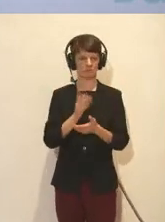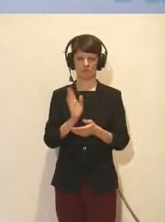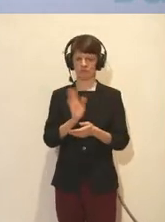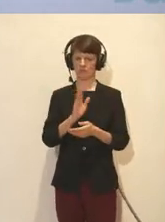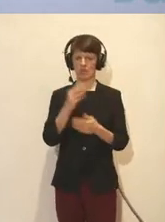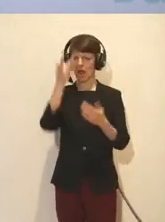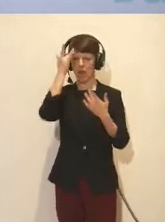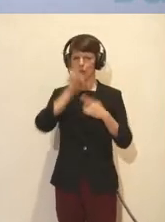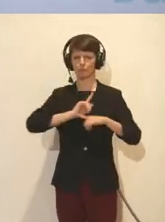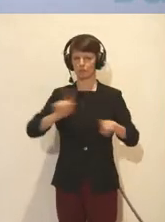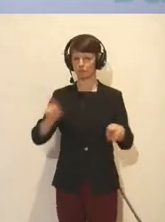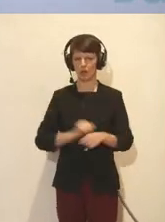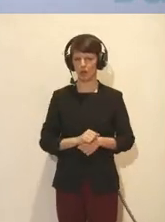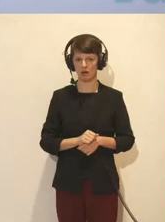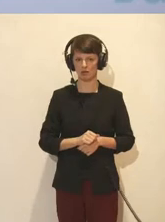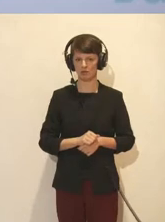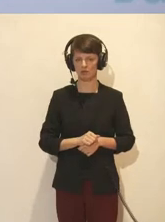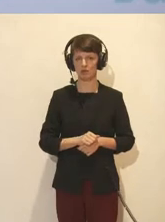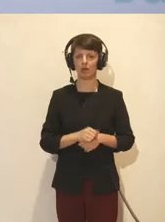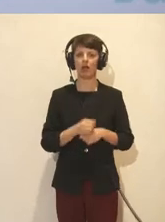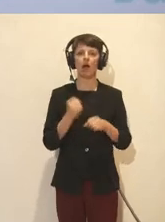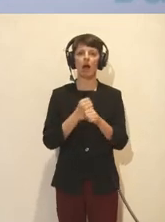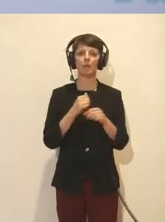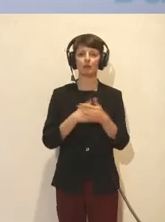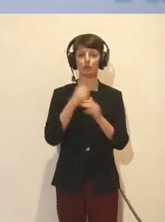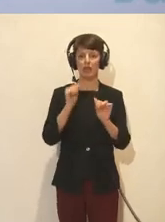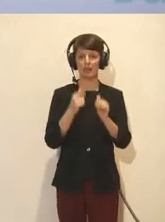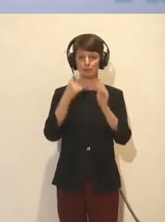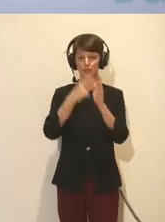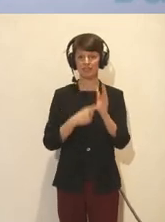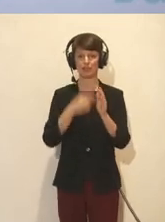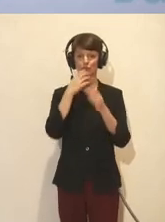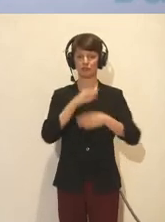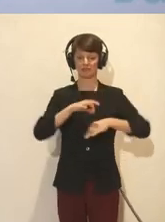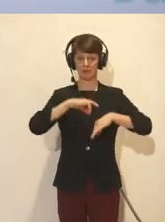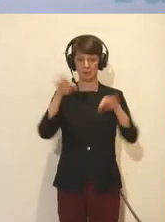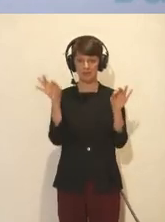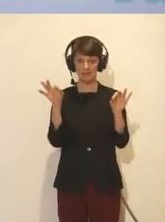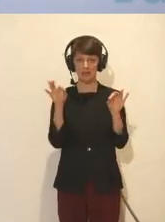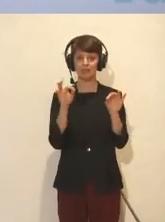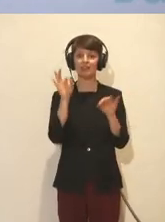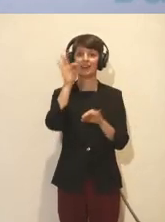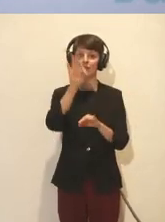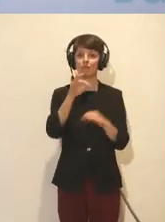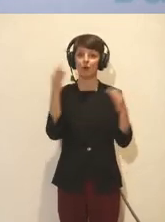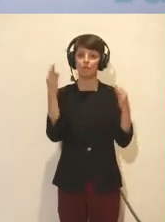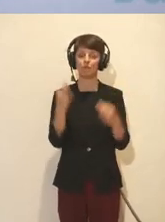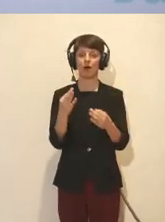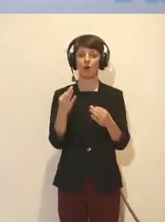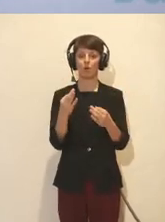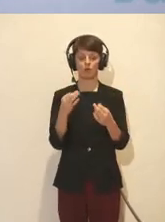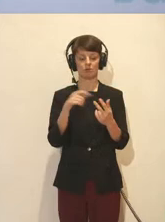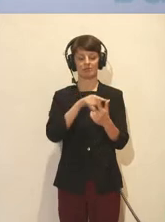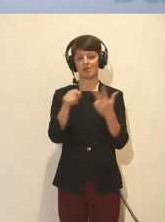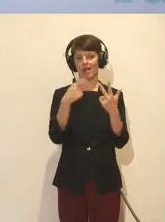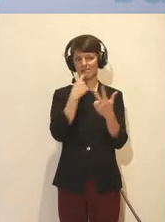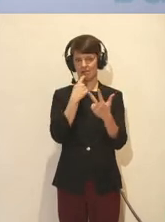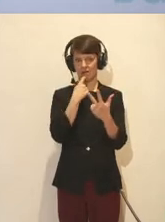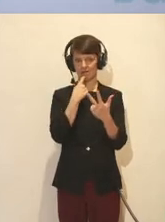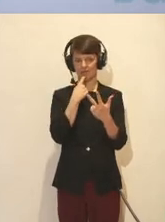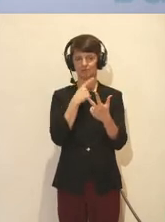zur verbesserung der arbeits und lebensbedingungen bedarf ist eines starken dreiklangs das fängt an